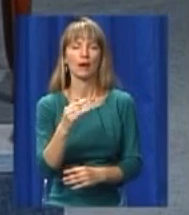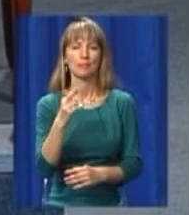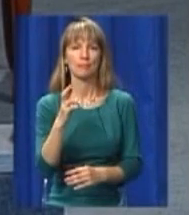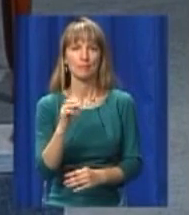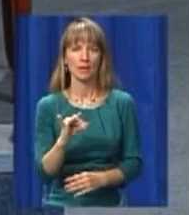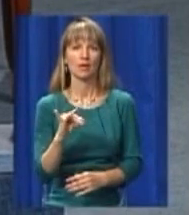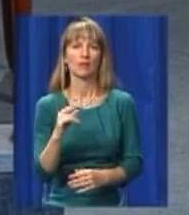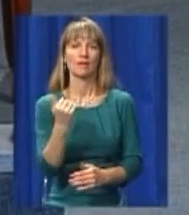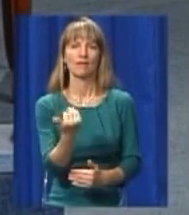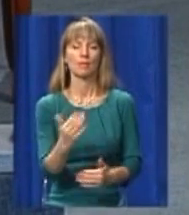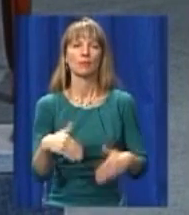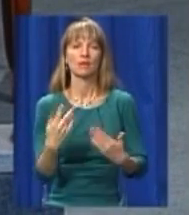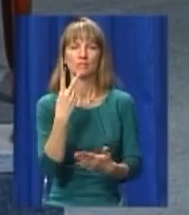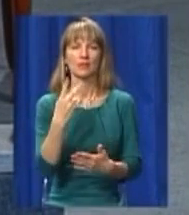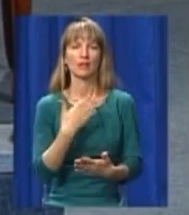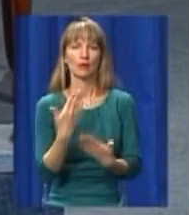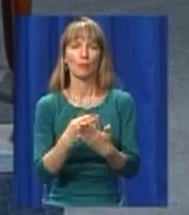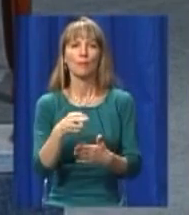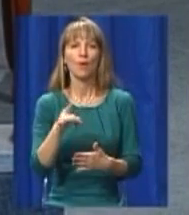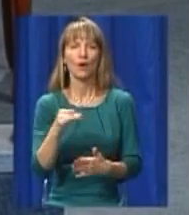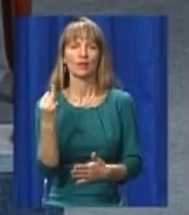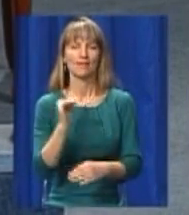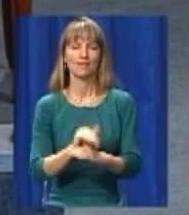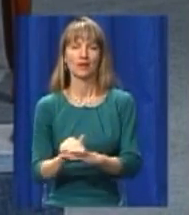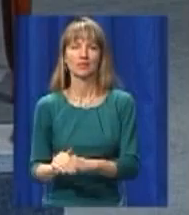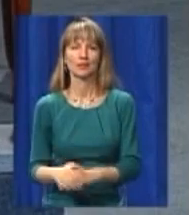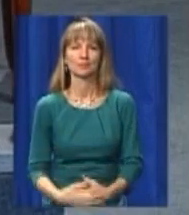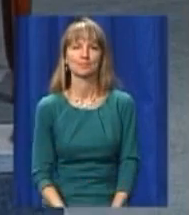вам пропоную перейти до нашої рубрики про цікаві факти.